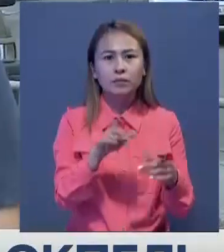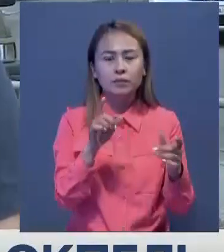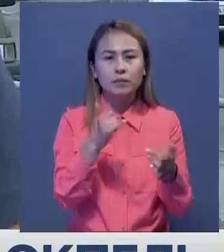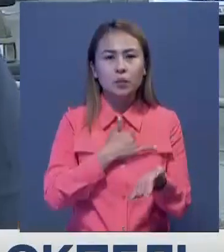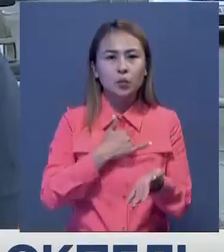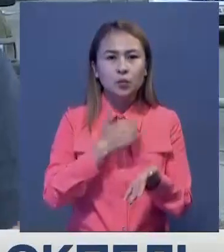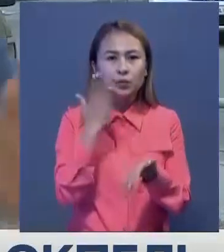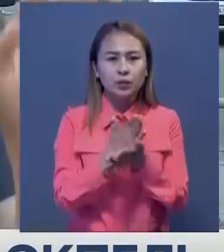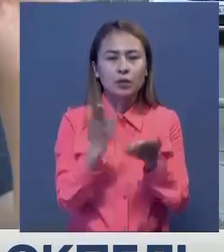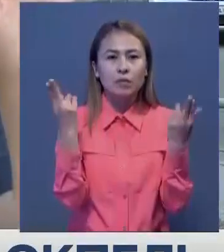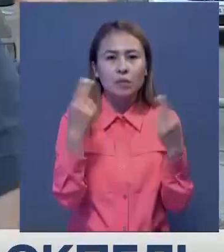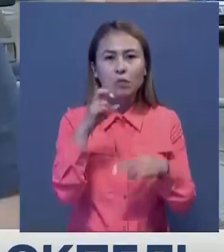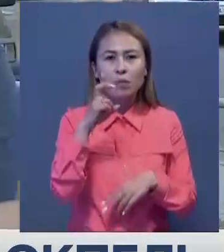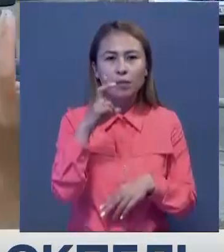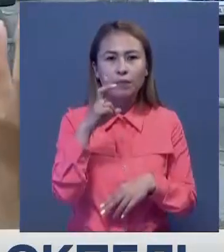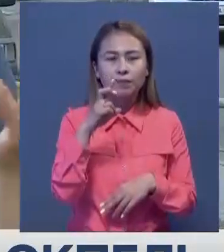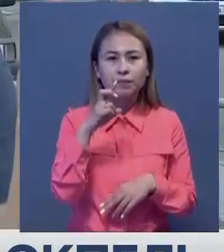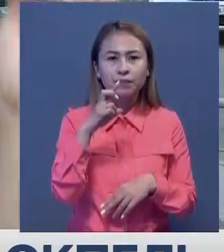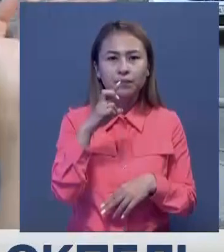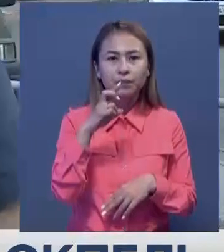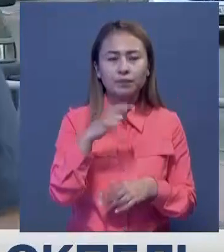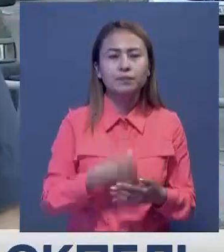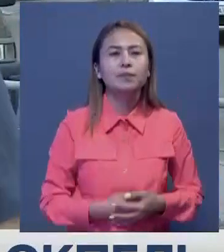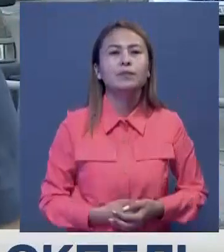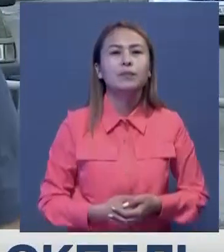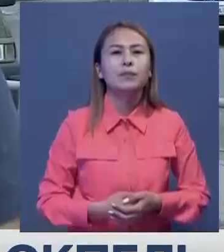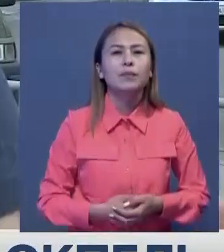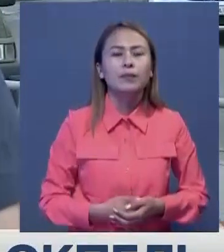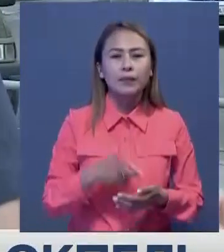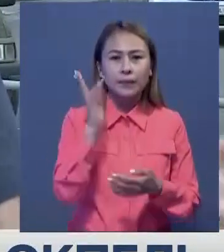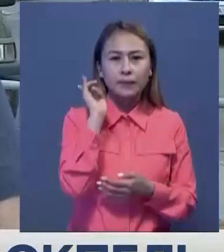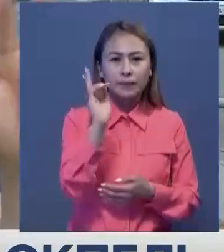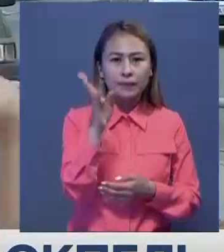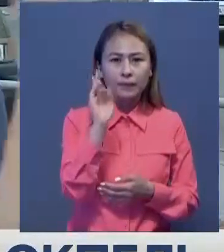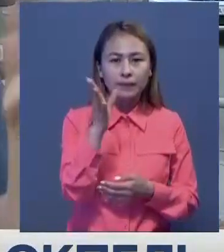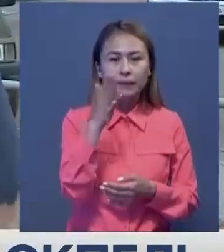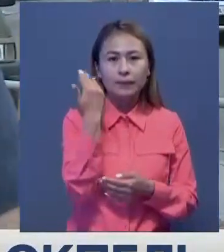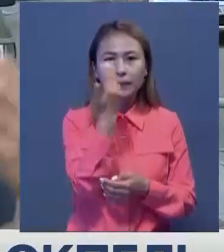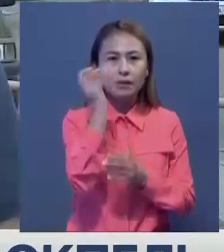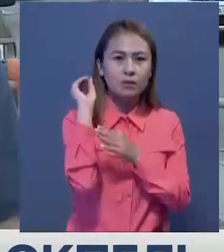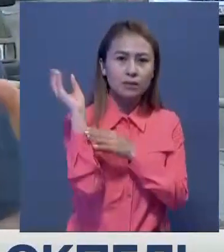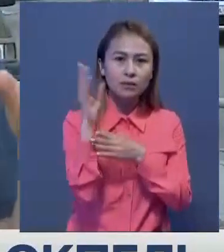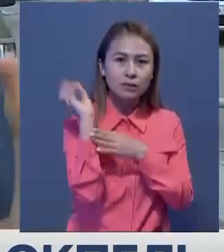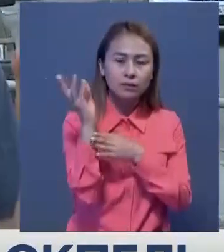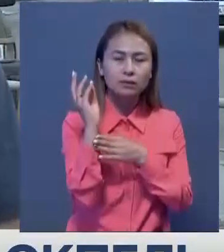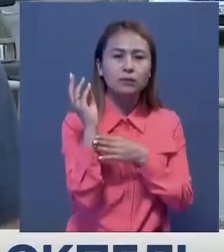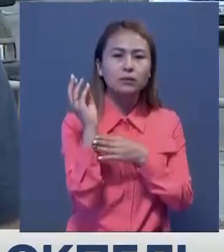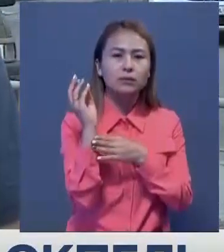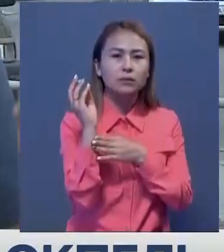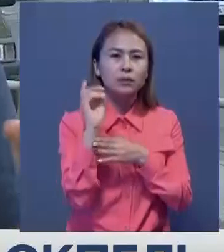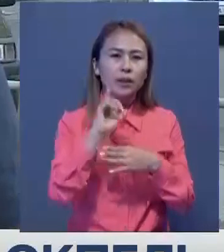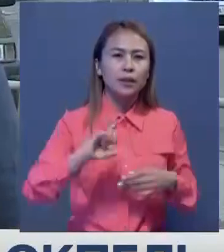бар. Өткөнү светті пәтерге олардын сиренанын мынау